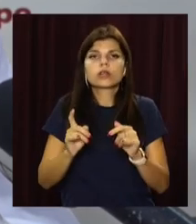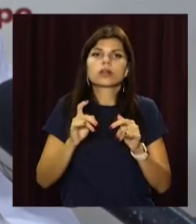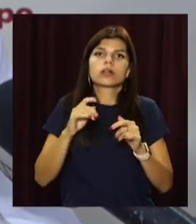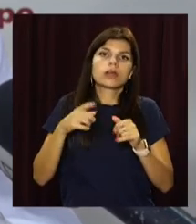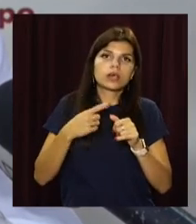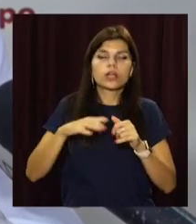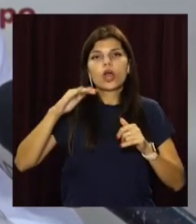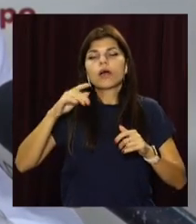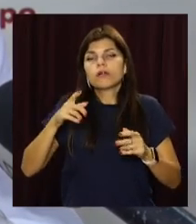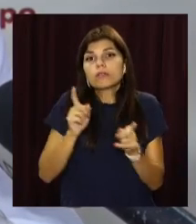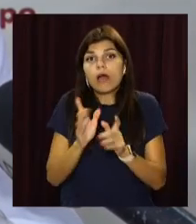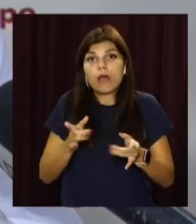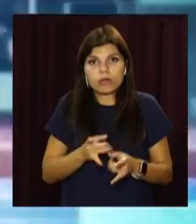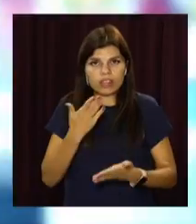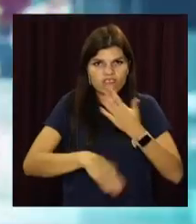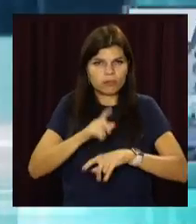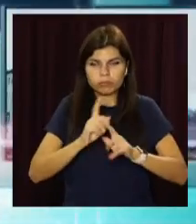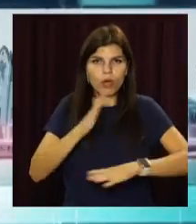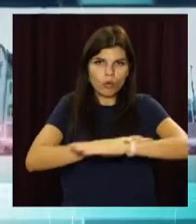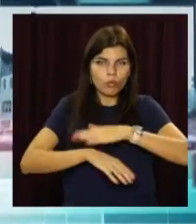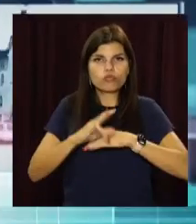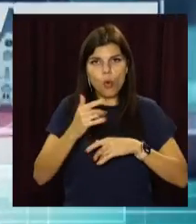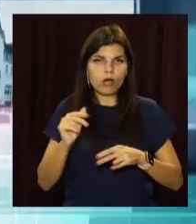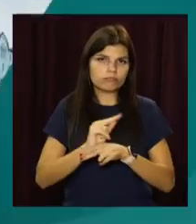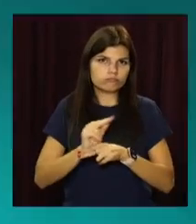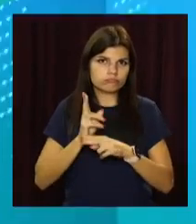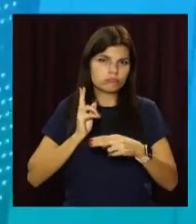контрактурами верхних и нижних конечностей.